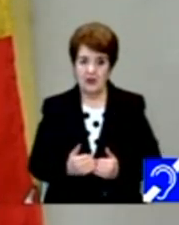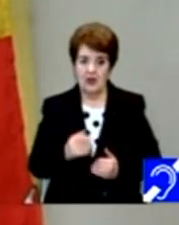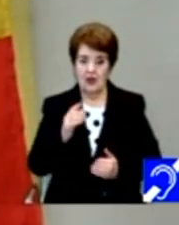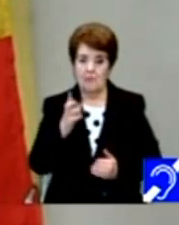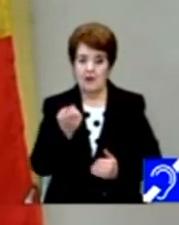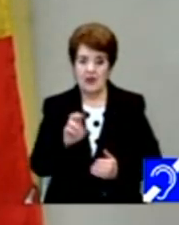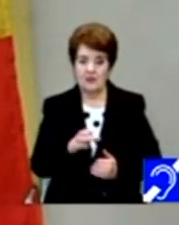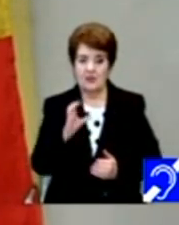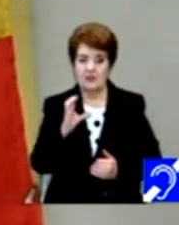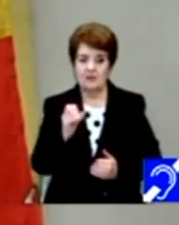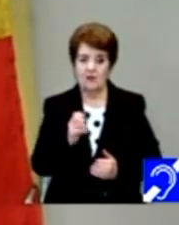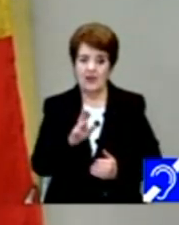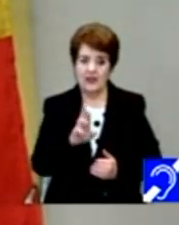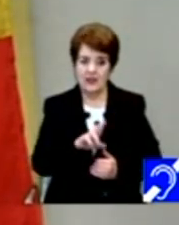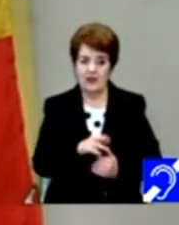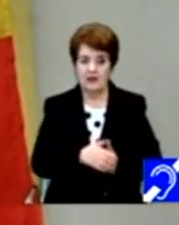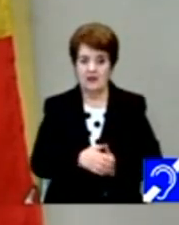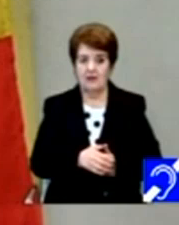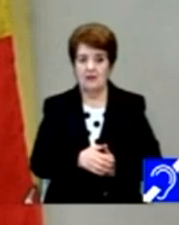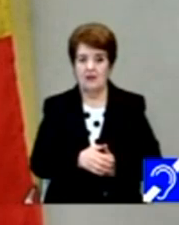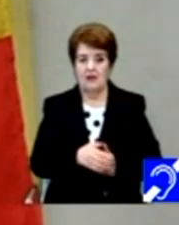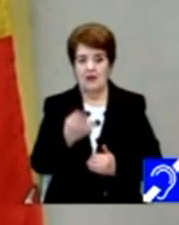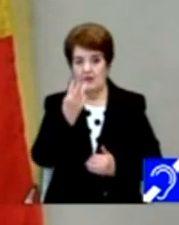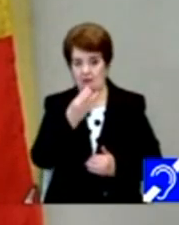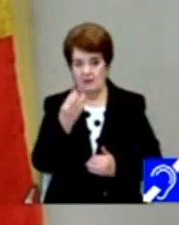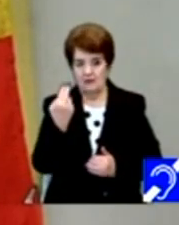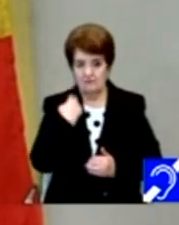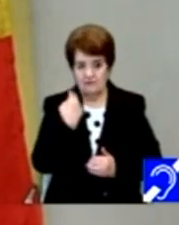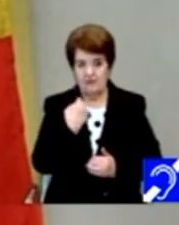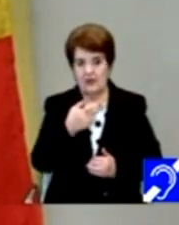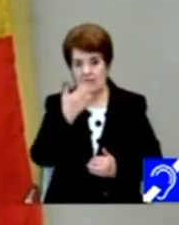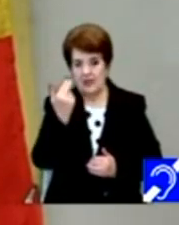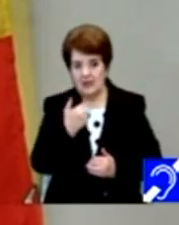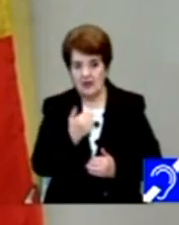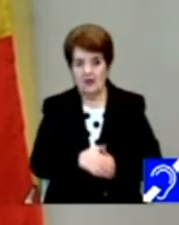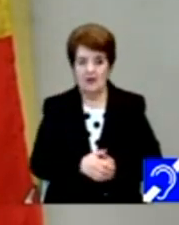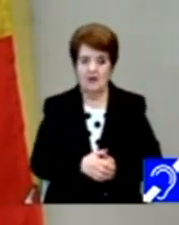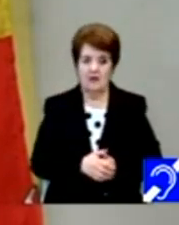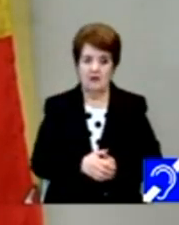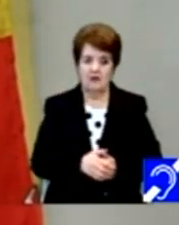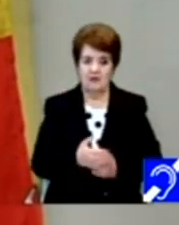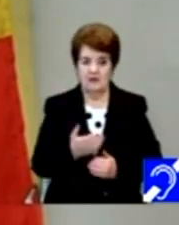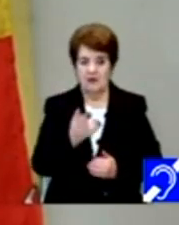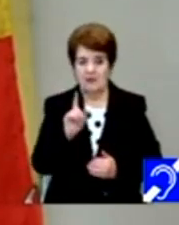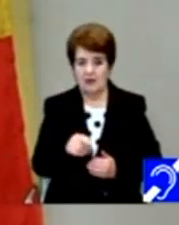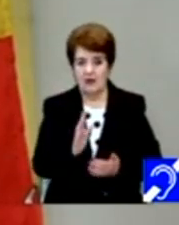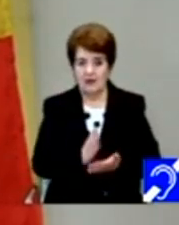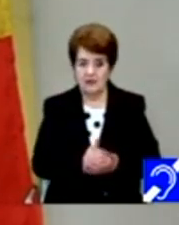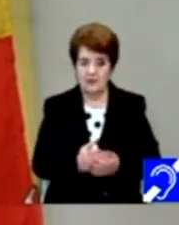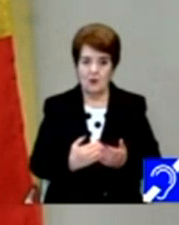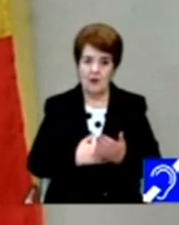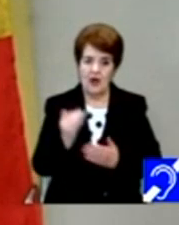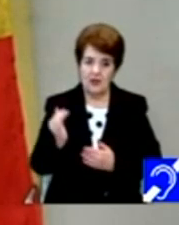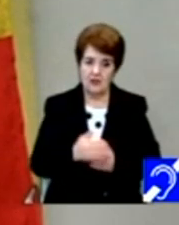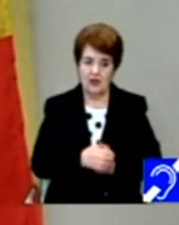Belgia, Slovenia, Regatul Unit, Ungaria, Italia, Bosnia-Herțegovina, dar este mai înalt